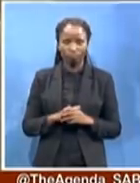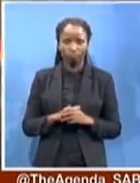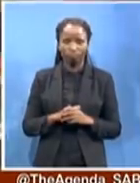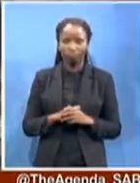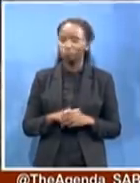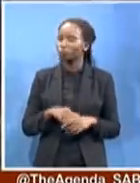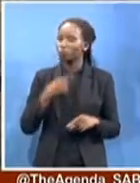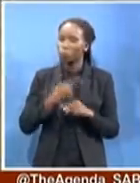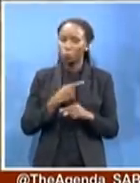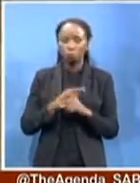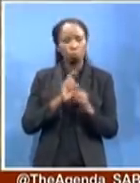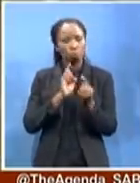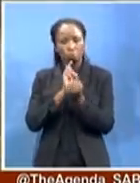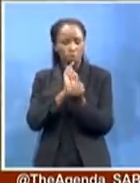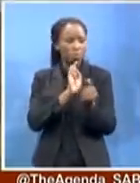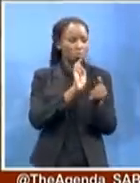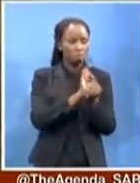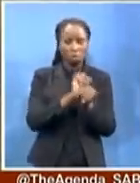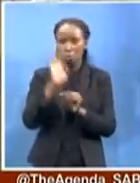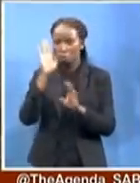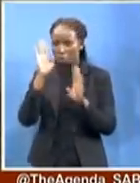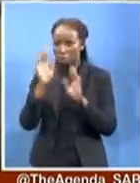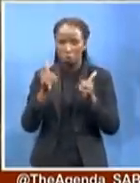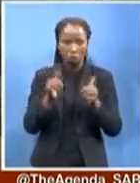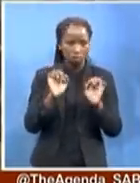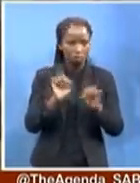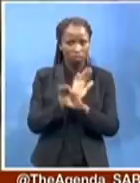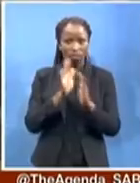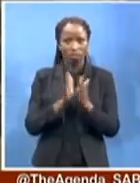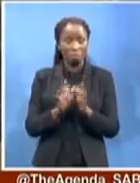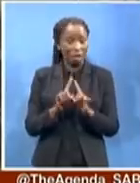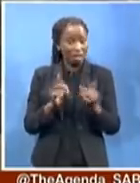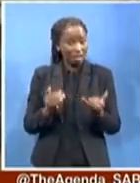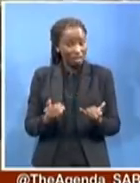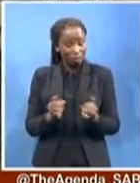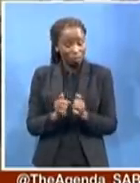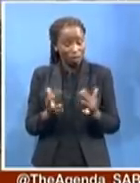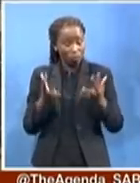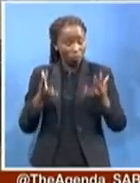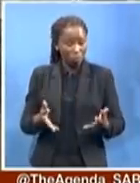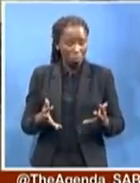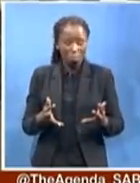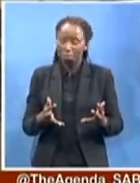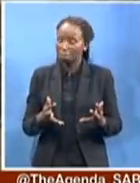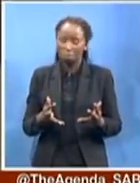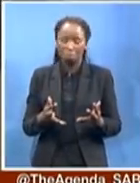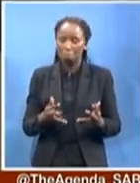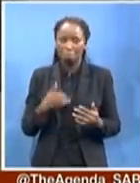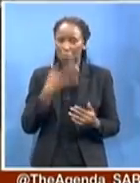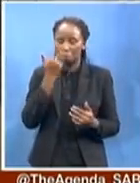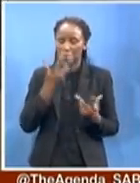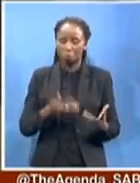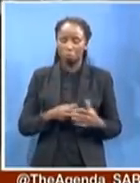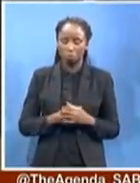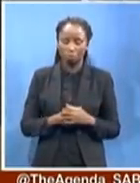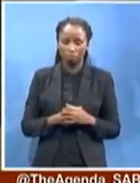Kufanele ngabe siqala ngakho asikwazi. Babu Nhleko, ngiyazi ukuthi njengenduna yamabutho hlasimbe